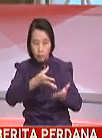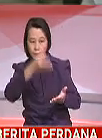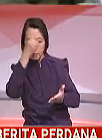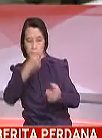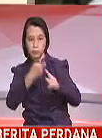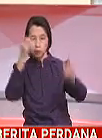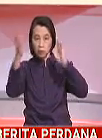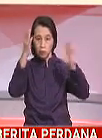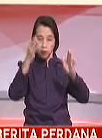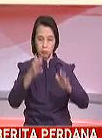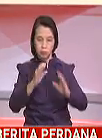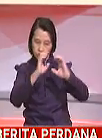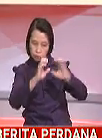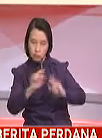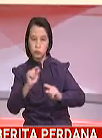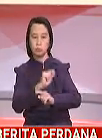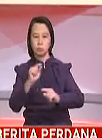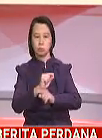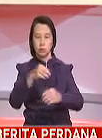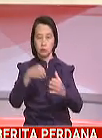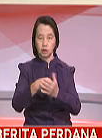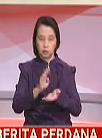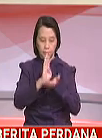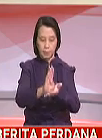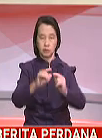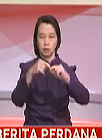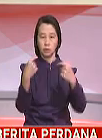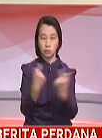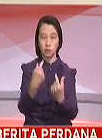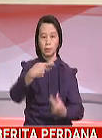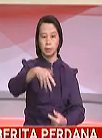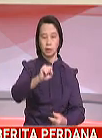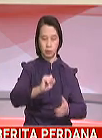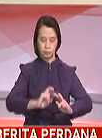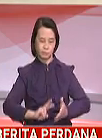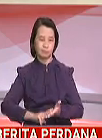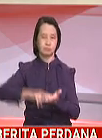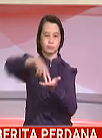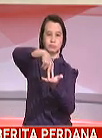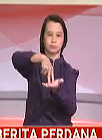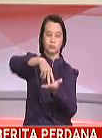daripada Malaysia mekanisme yang digunakan dalam membantu golongan berkenaan bangkit semula